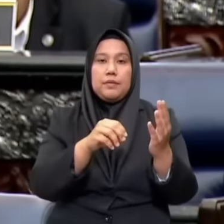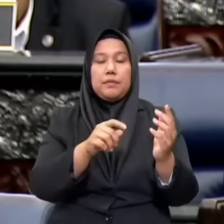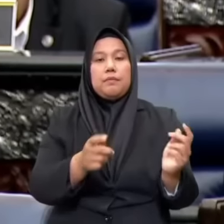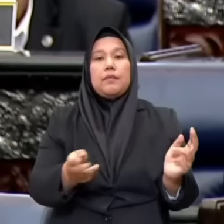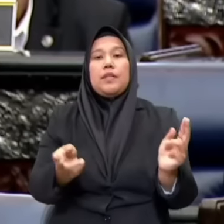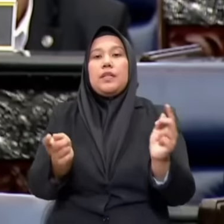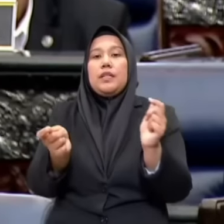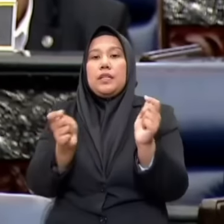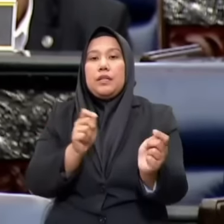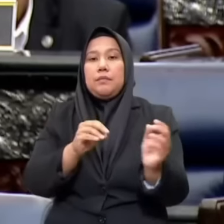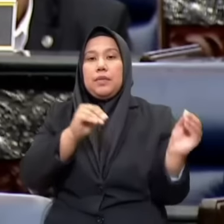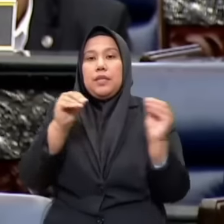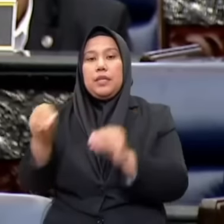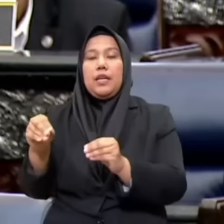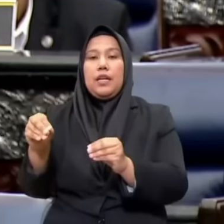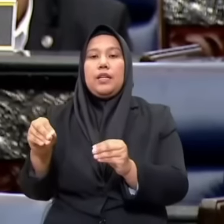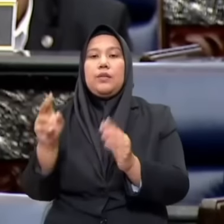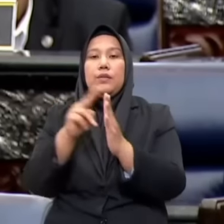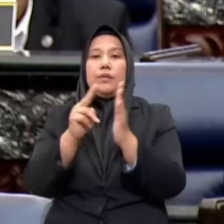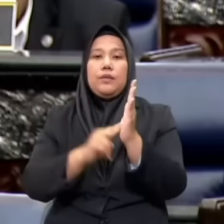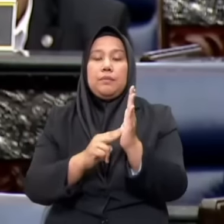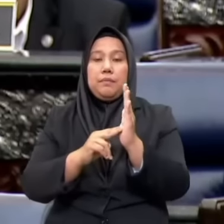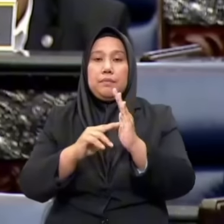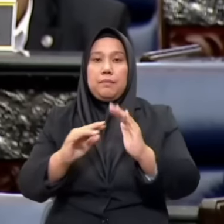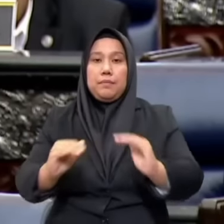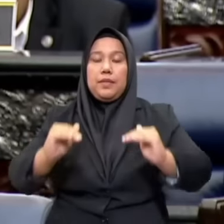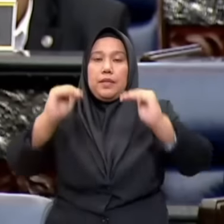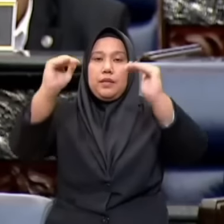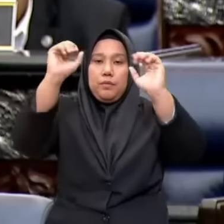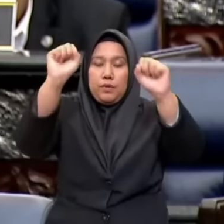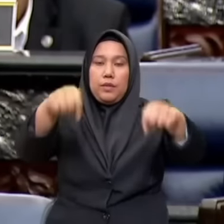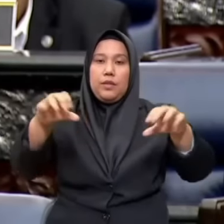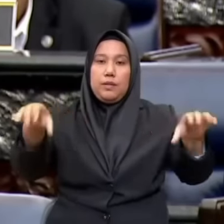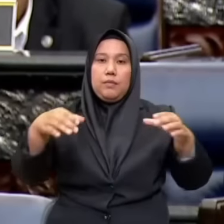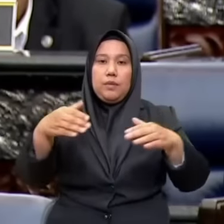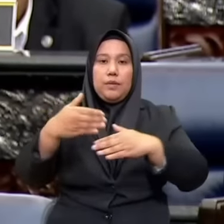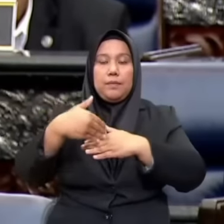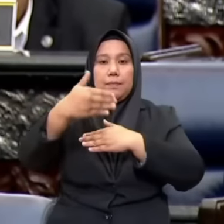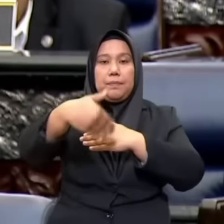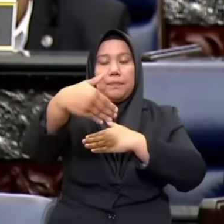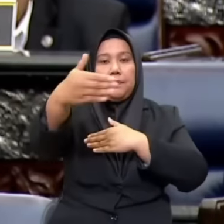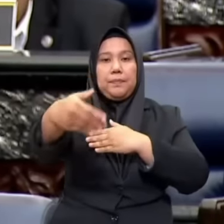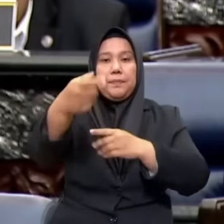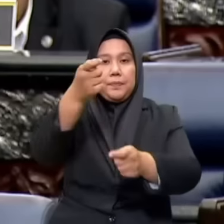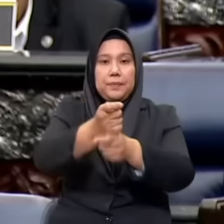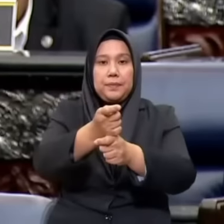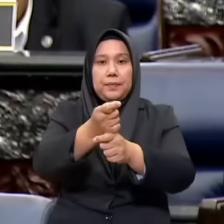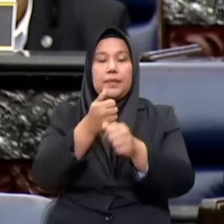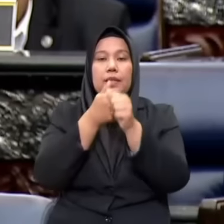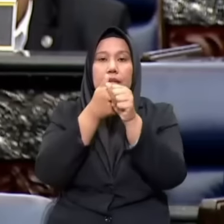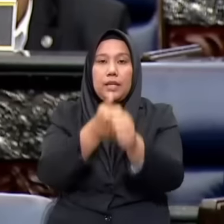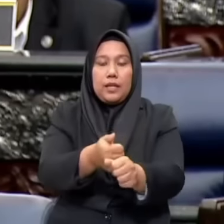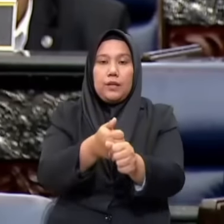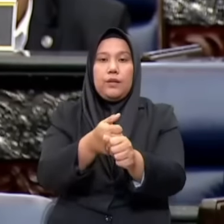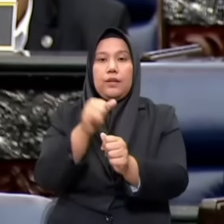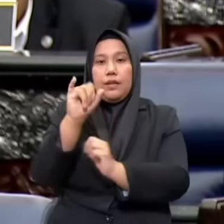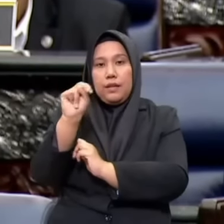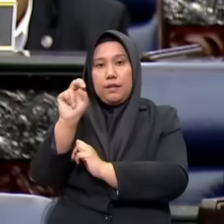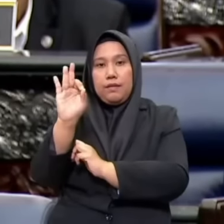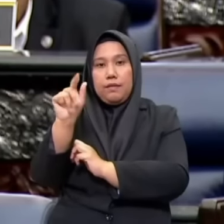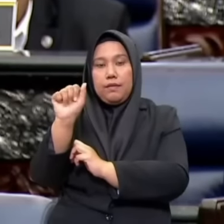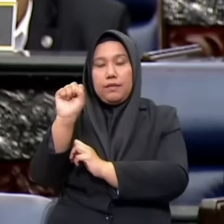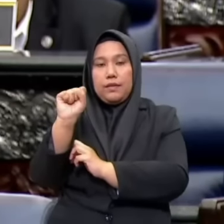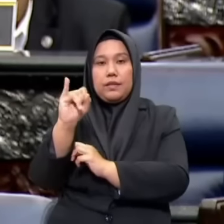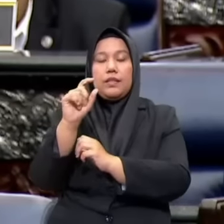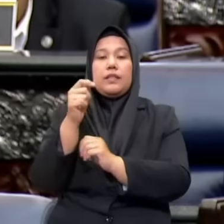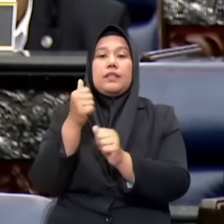supaya peningkatan itu dapat dibuat secara berkala, secara tetap. Sebagai contohnya, kita ikut kadar inflasi negara secara tahunan